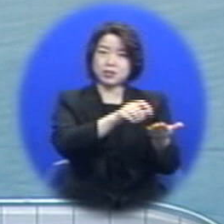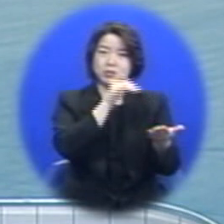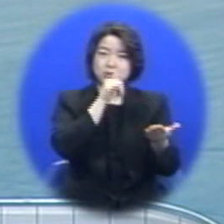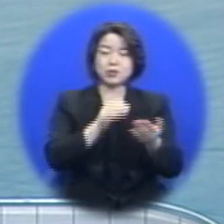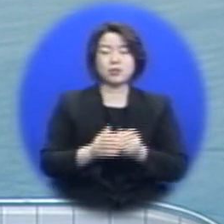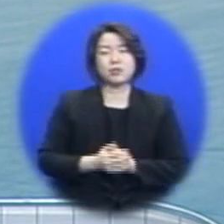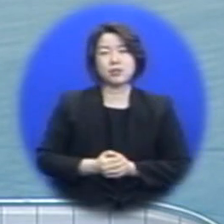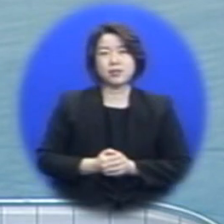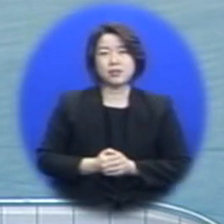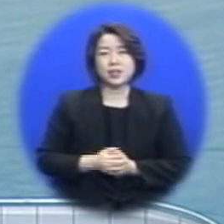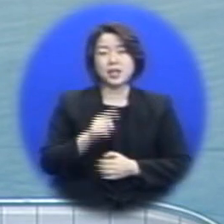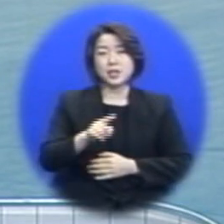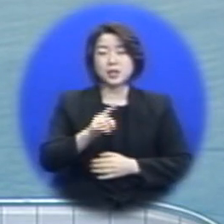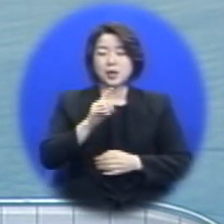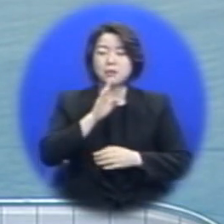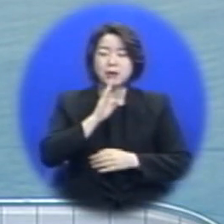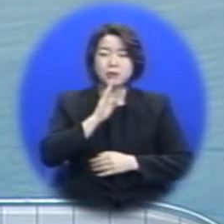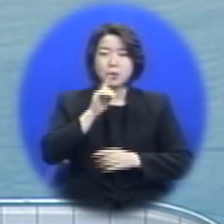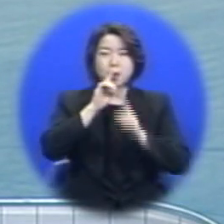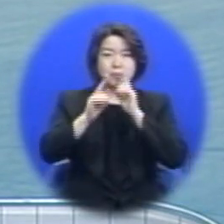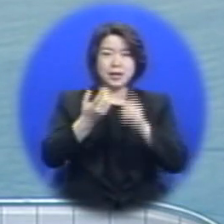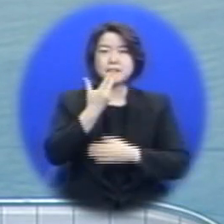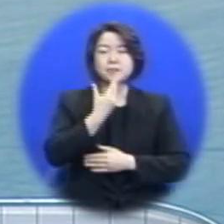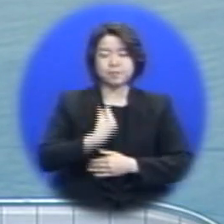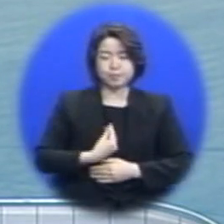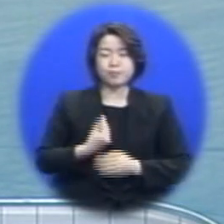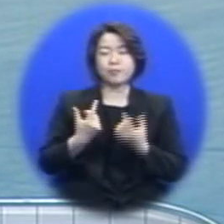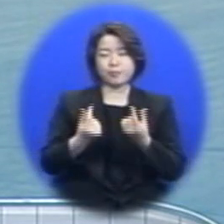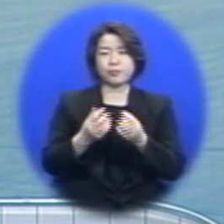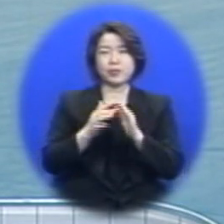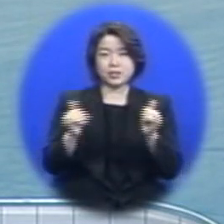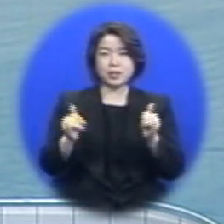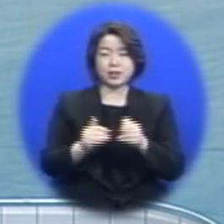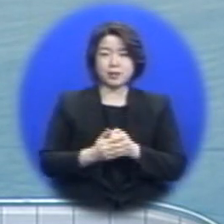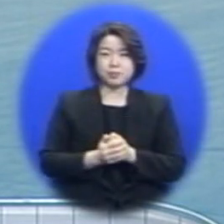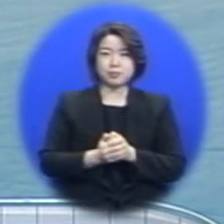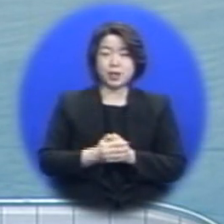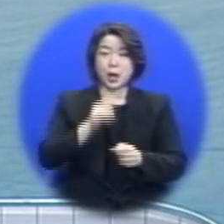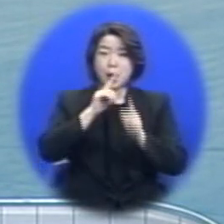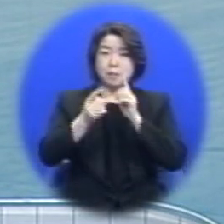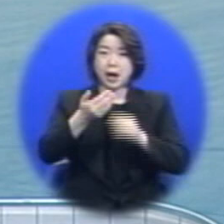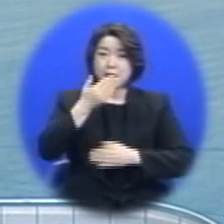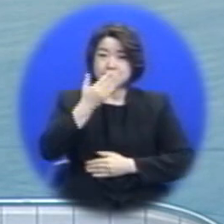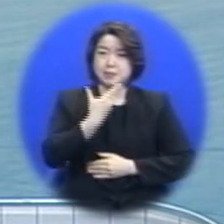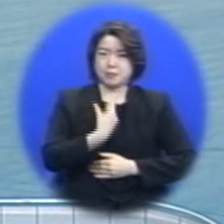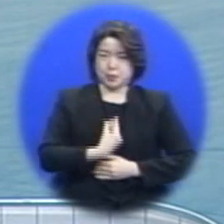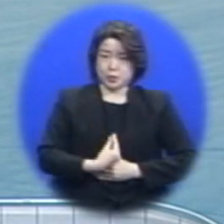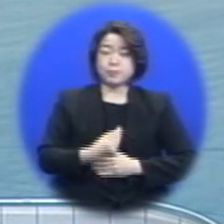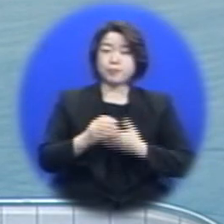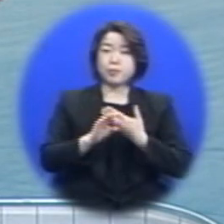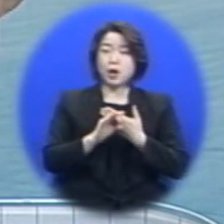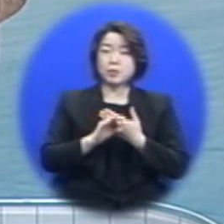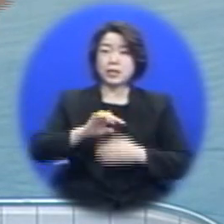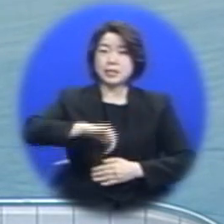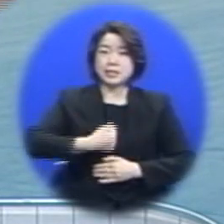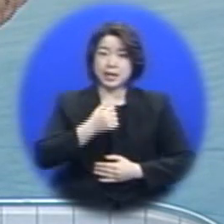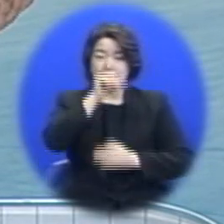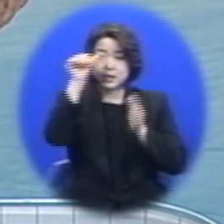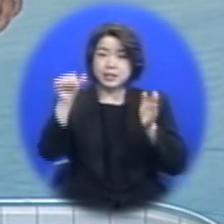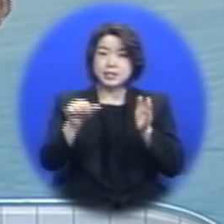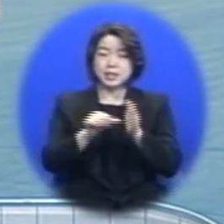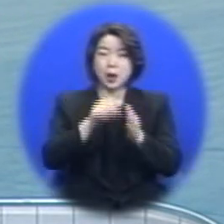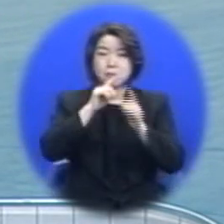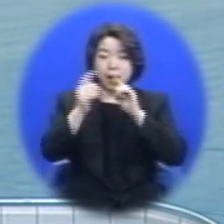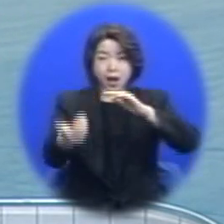이것이 바로 말씀을 먹은 사람입니다. 말씀을 먹으면 자신의 인생도 말씀이 성취되는 삶을